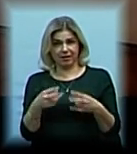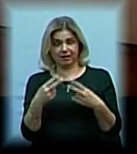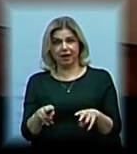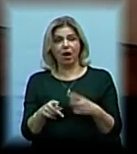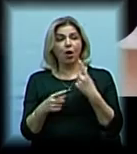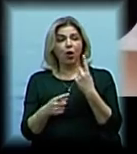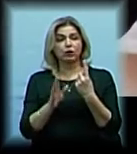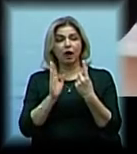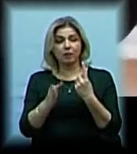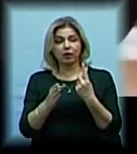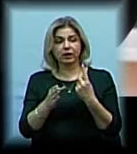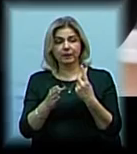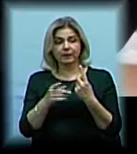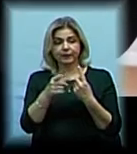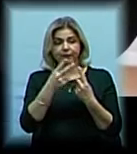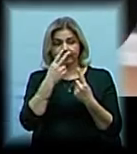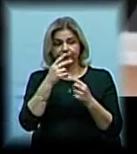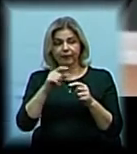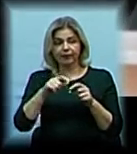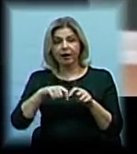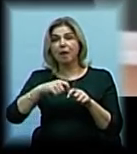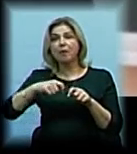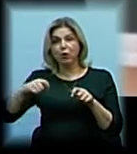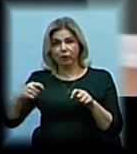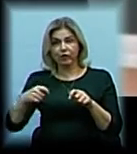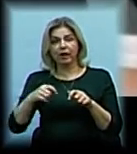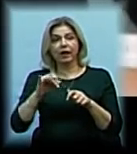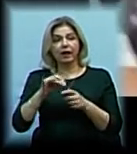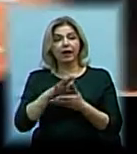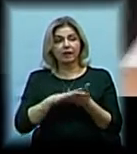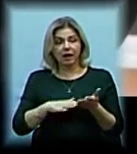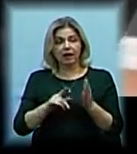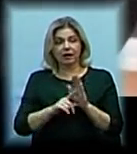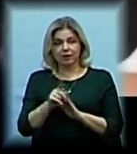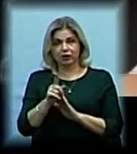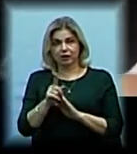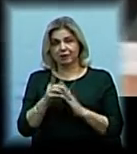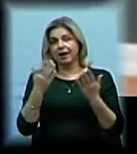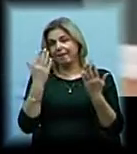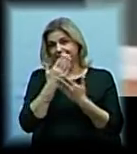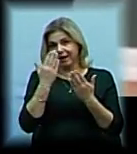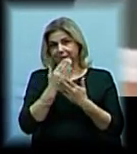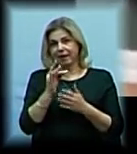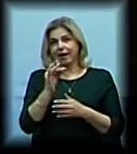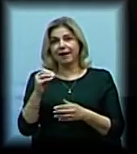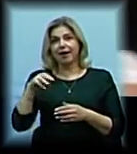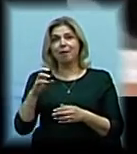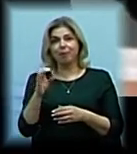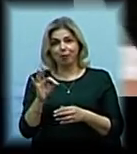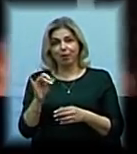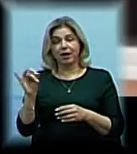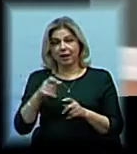буде отака от. Якщо ви її прокрутите, зірвете, далі починається фільм «Рембо», «Третя кровщика», вириваємо чеку